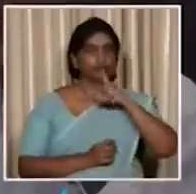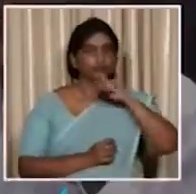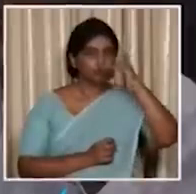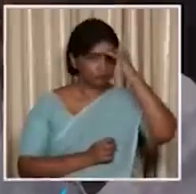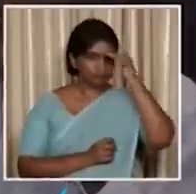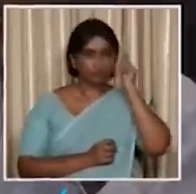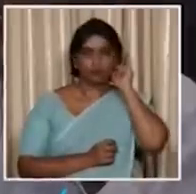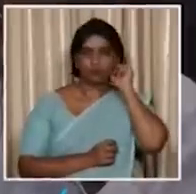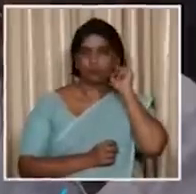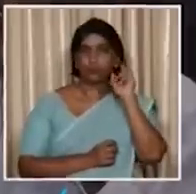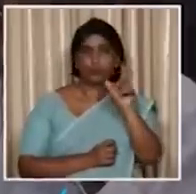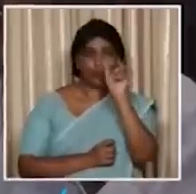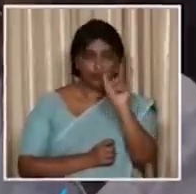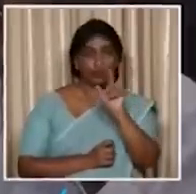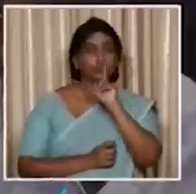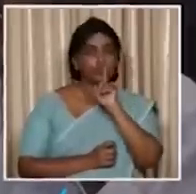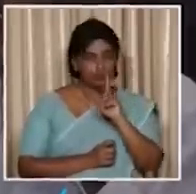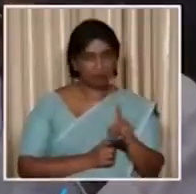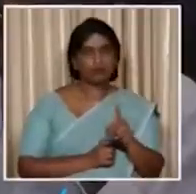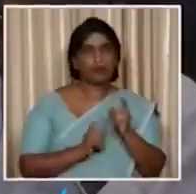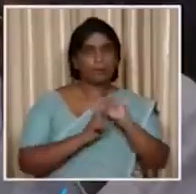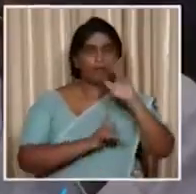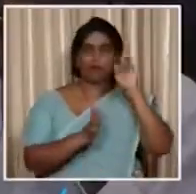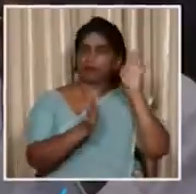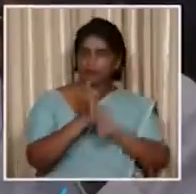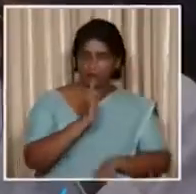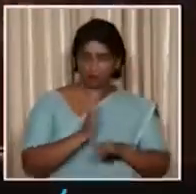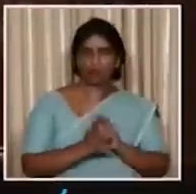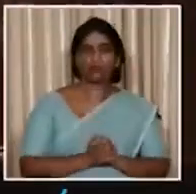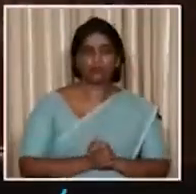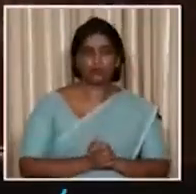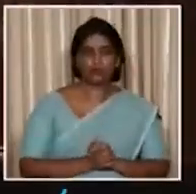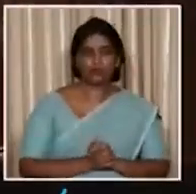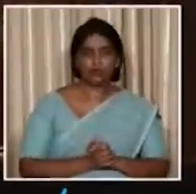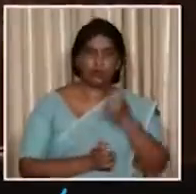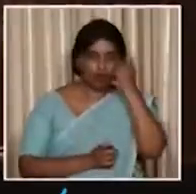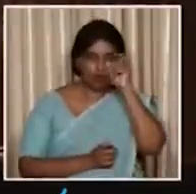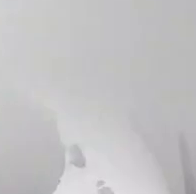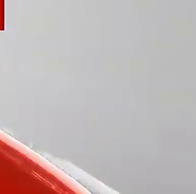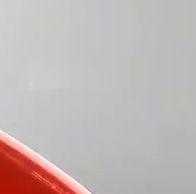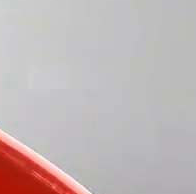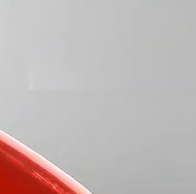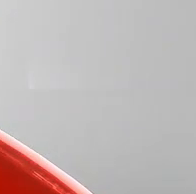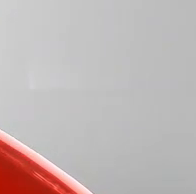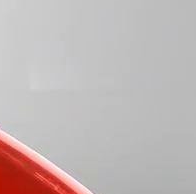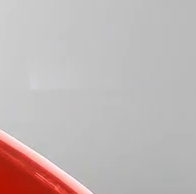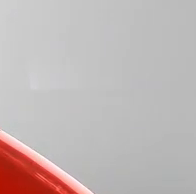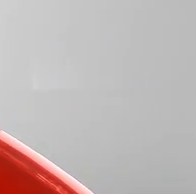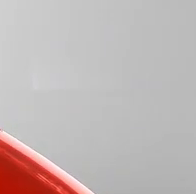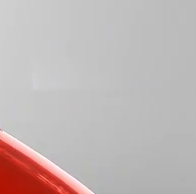කතානායකතුමනි එවැනි වචනයක් සදාන් වුණා නම් ඒක සංසාරට ගිහුවත් කරන්න හරි බොහොම ඉස්සුදේ ඒ ගැන හොයලා බලලා අවශ්‍ය කටයුතු කරන්න